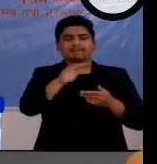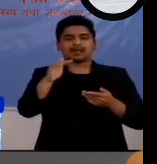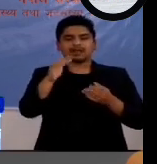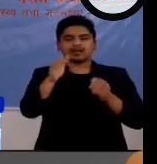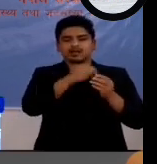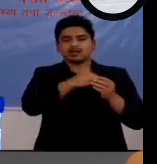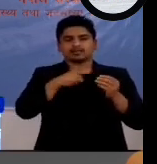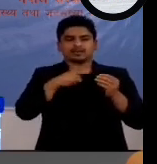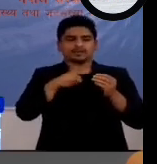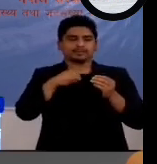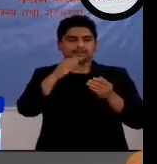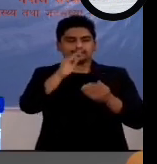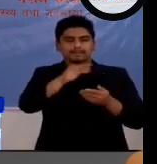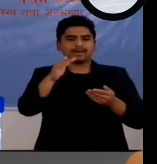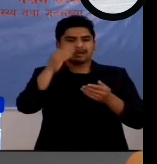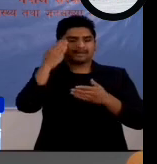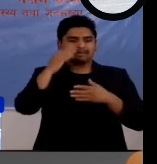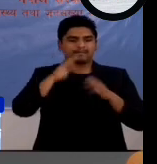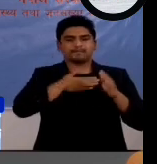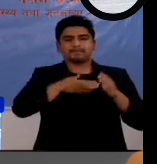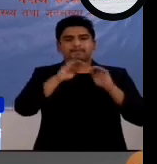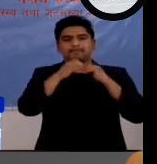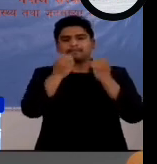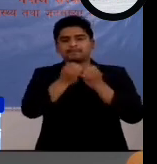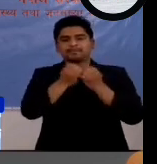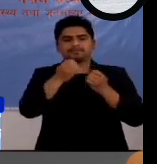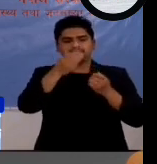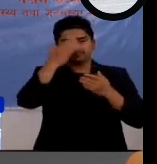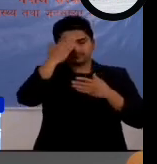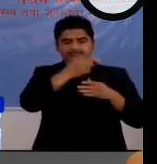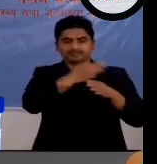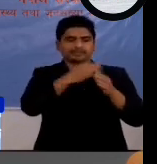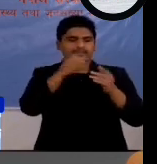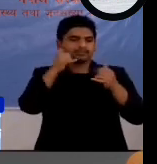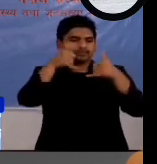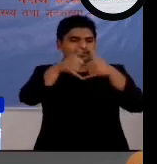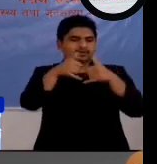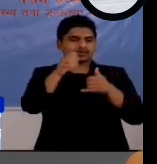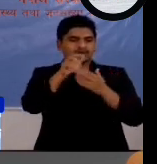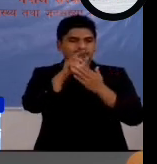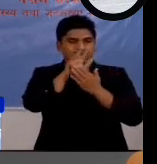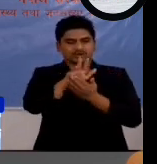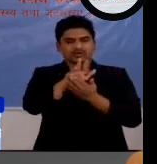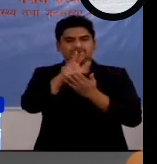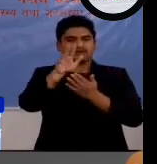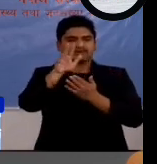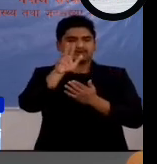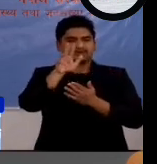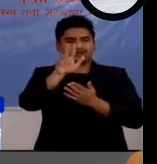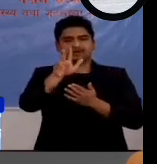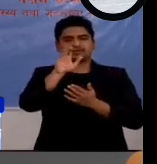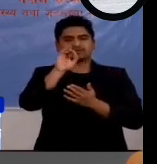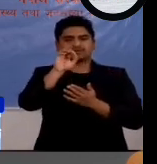अस्पतालको बाल मानसिक रोग विशेषज्ञहरूलाई सोझै सम्पर्क गर्न सकिने मोबाइल नम्बर